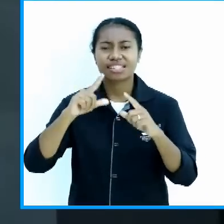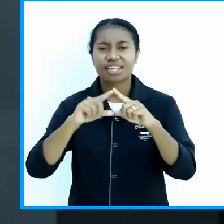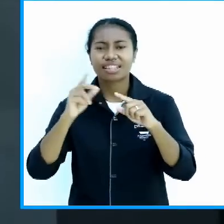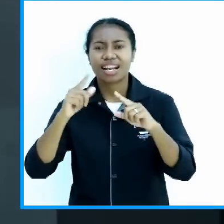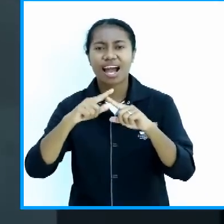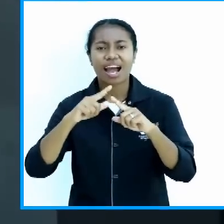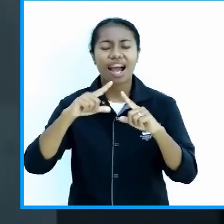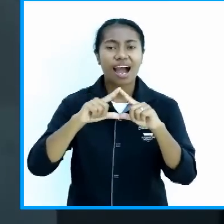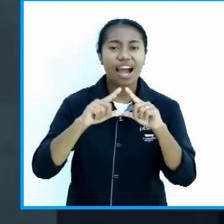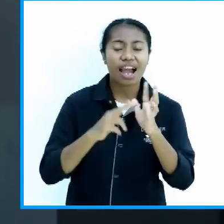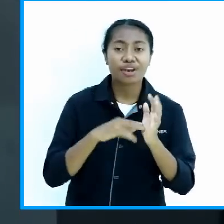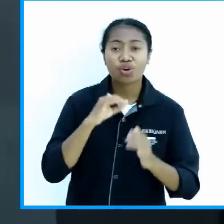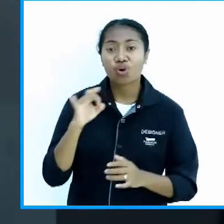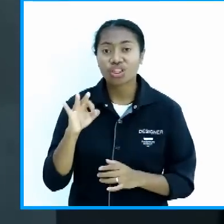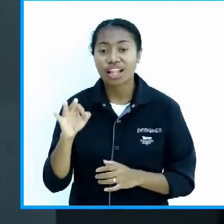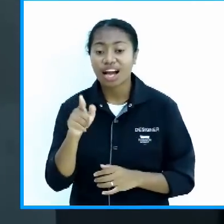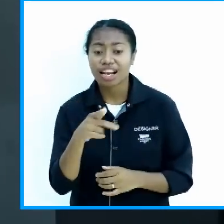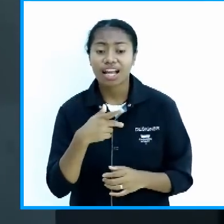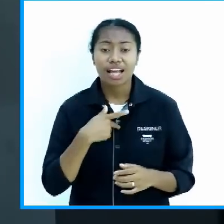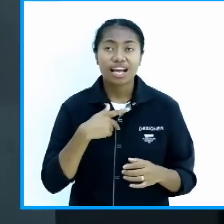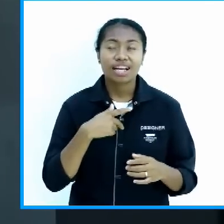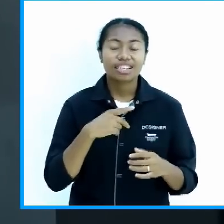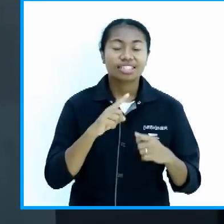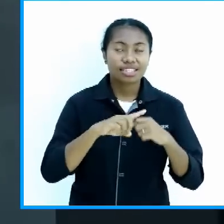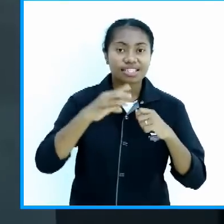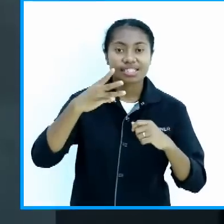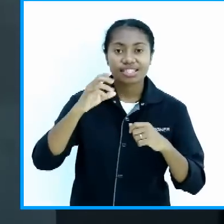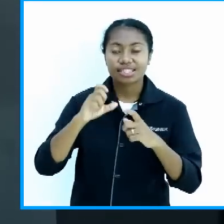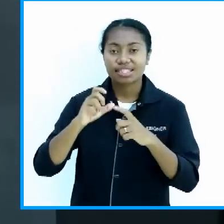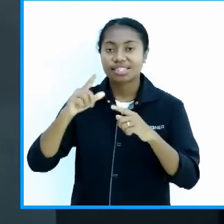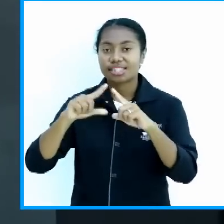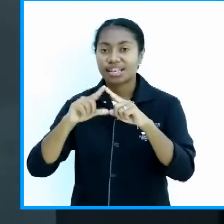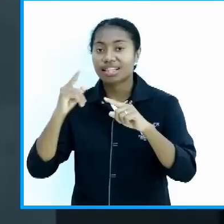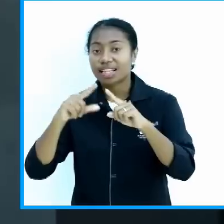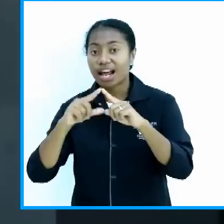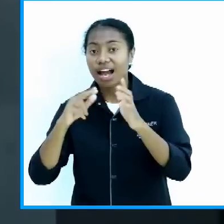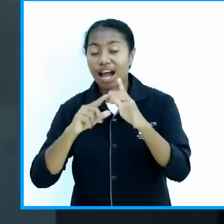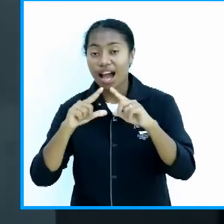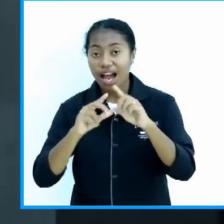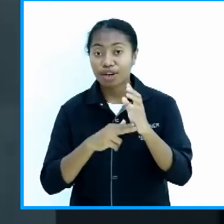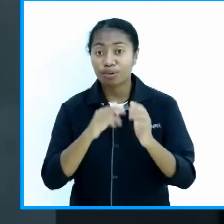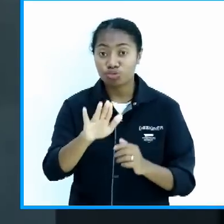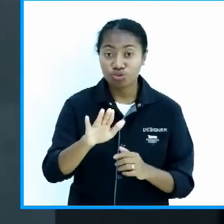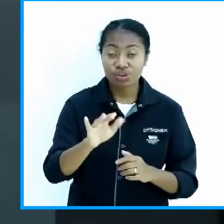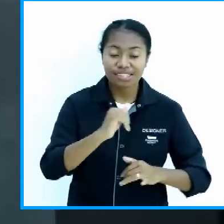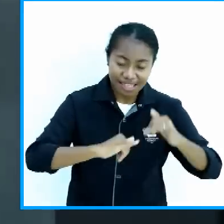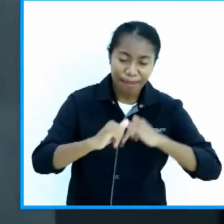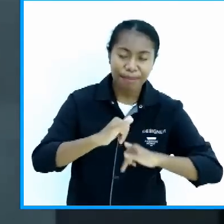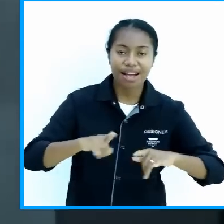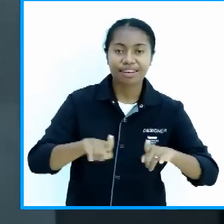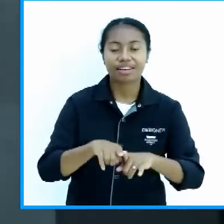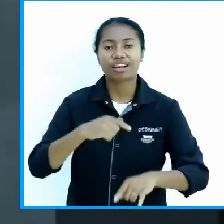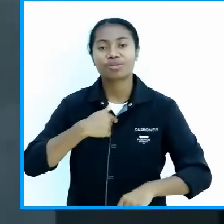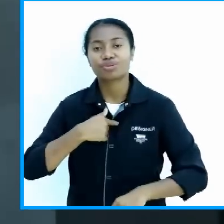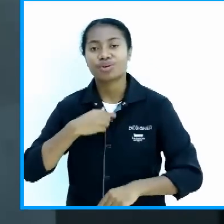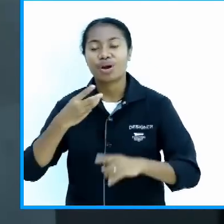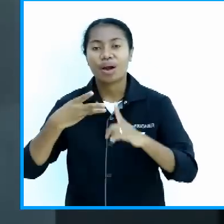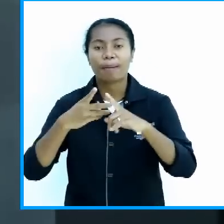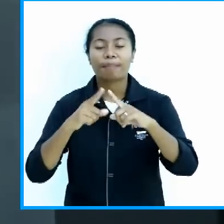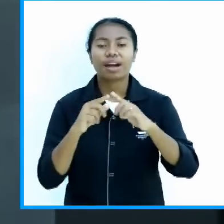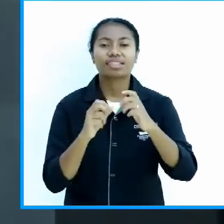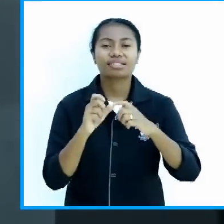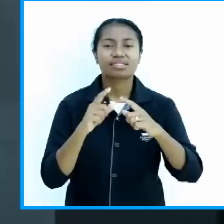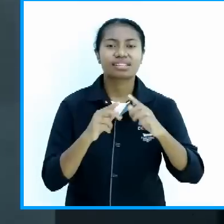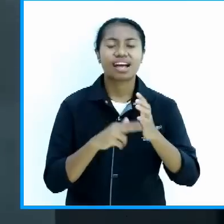Karena kesejahteraannya kesejahteraanmu juga. Usahakanlah kesejahteraan kota. Bangsa Israel sedang berada pada pembuangan